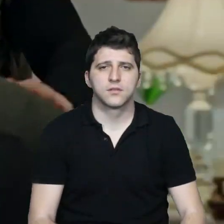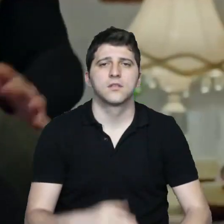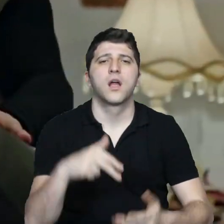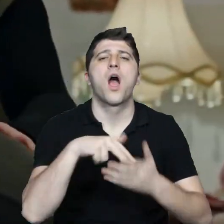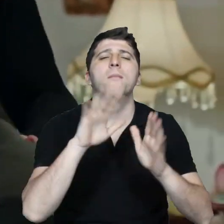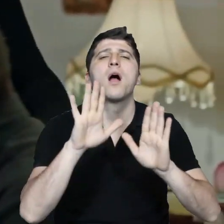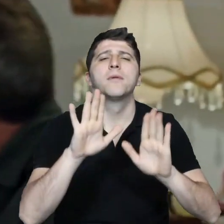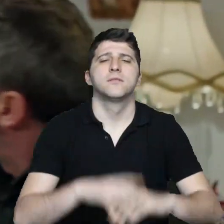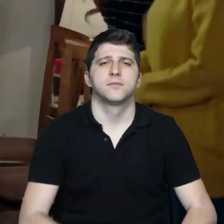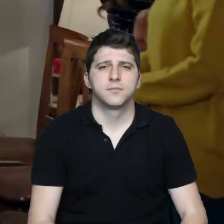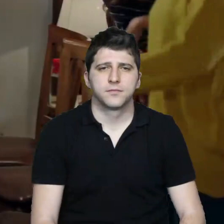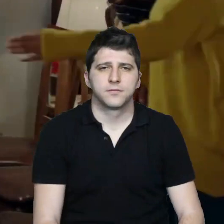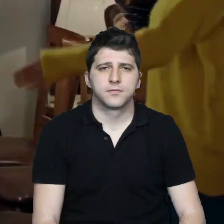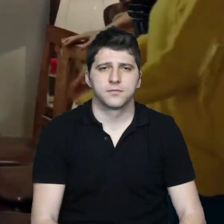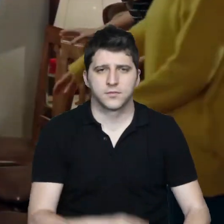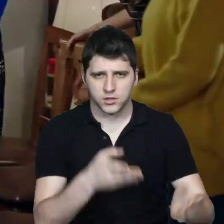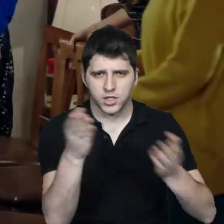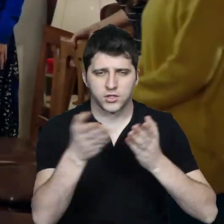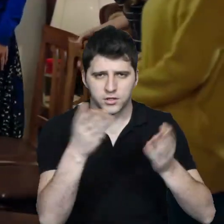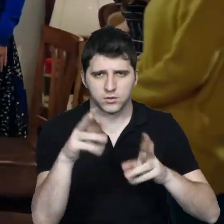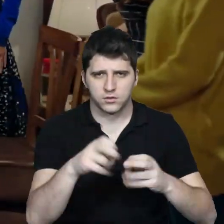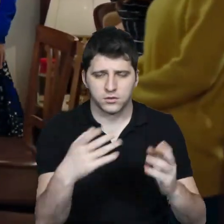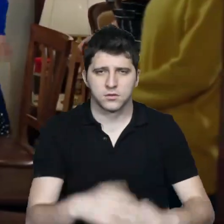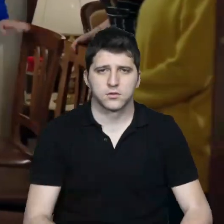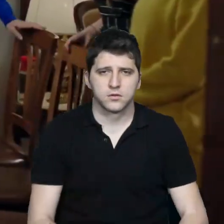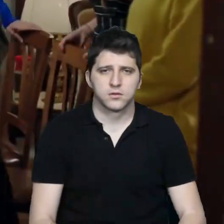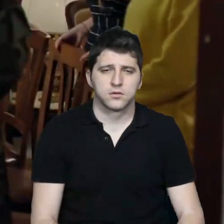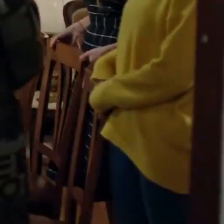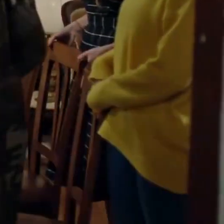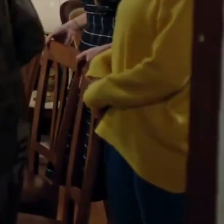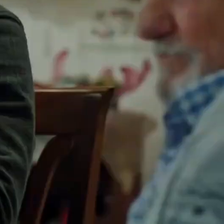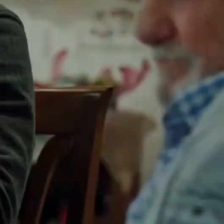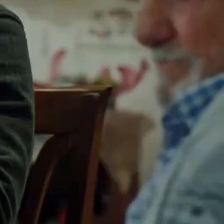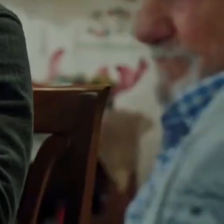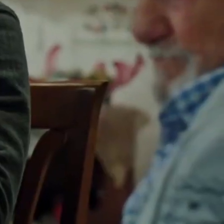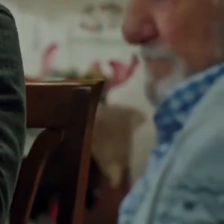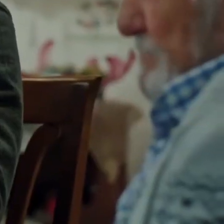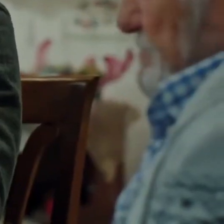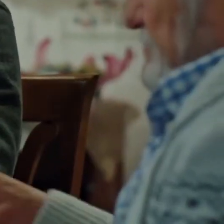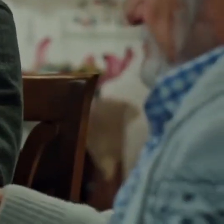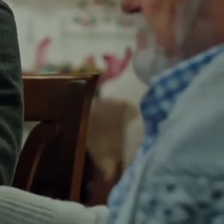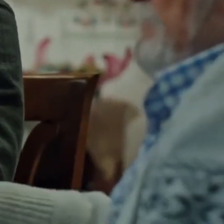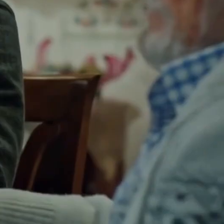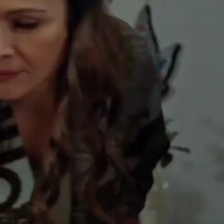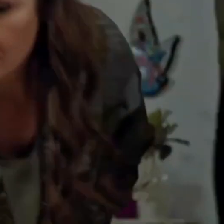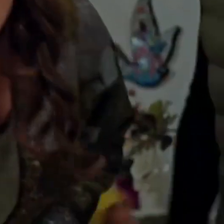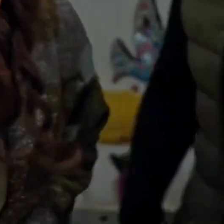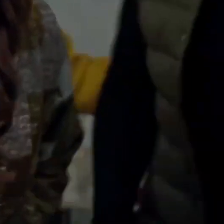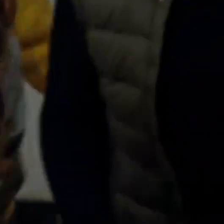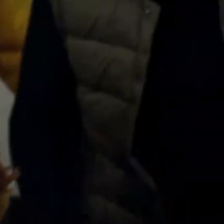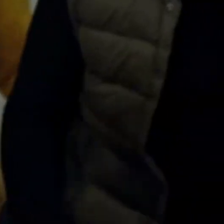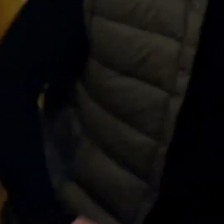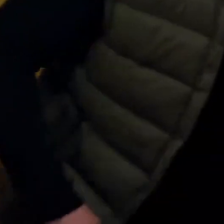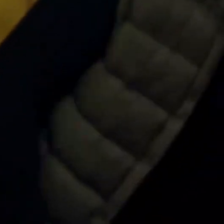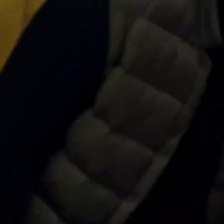Kapmayın bari. Geçin hemen geçin. Gelin gelin. Onlar da masaya geçiyor. Tuğba ile Burcu kalkıp